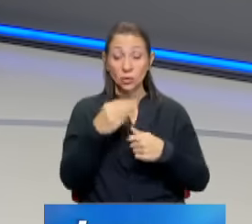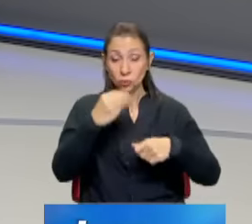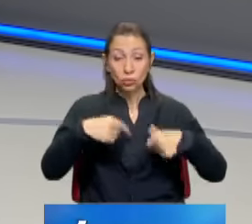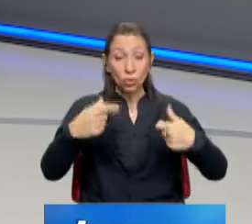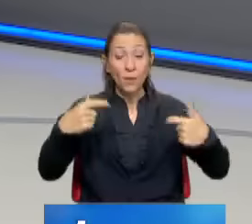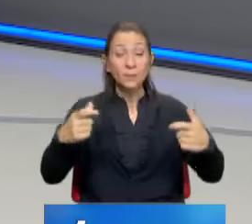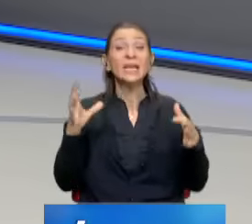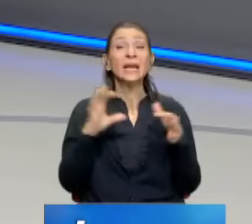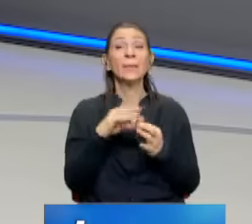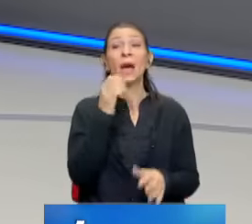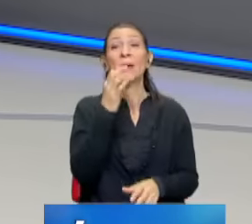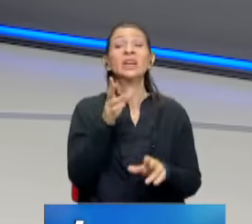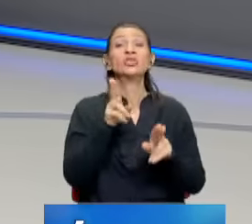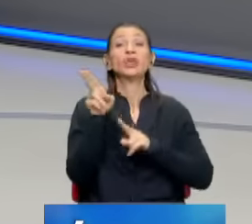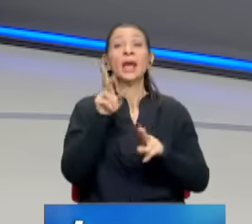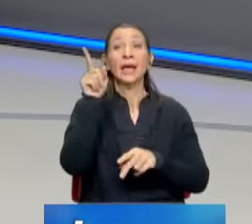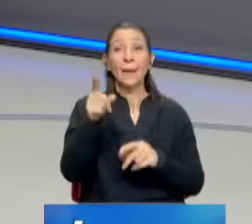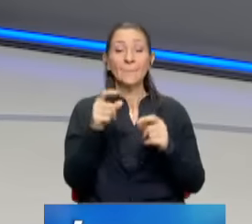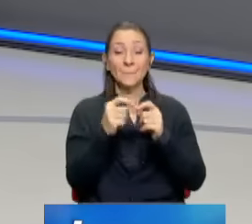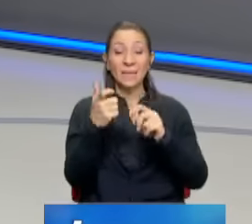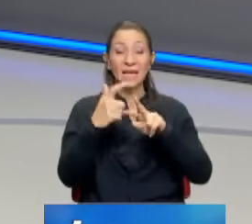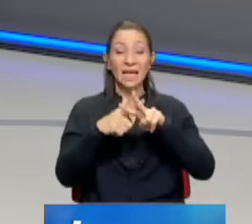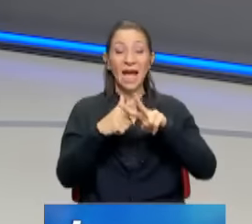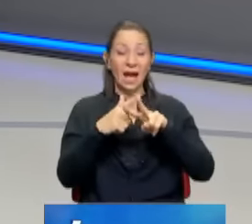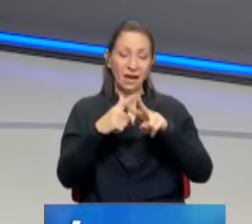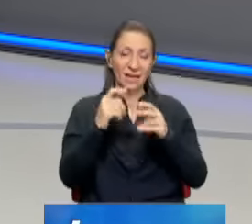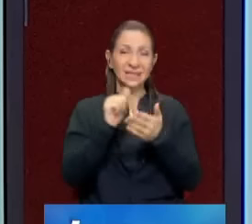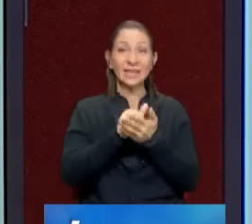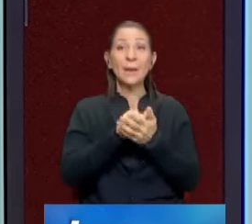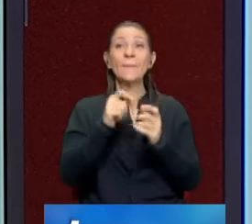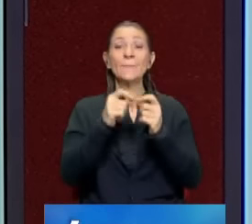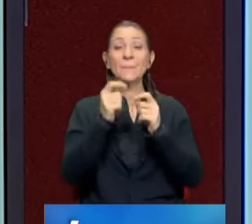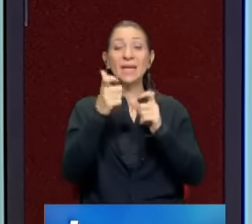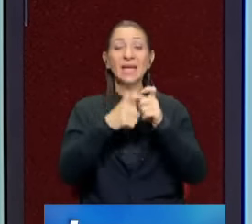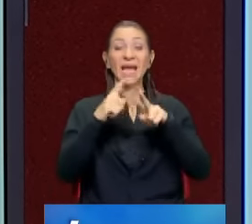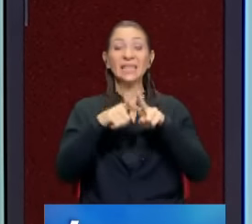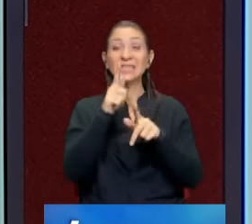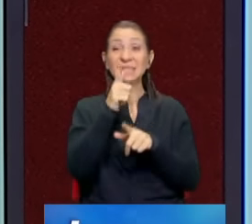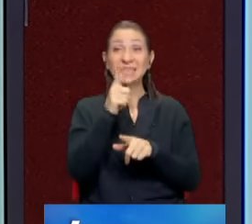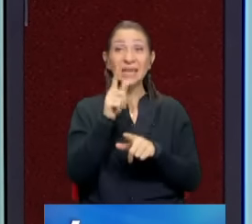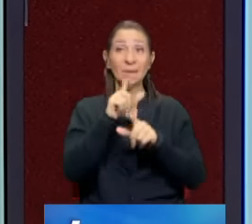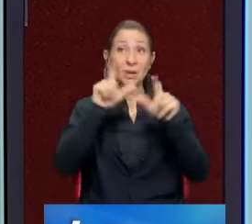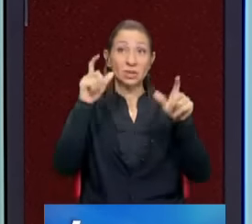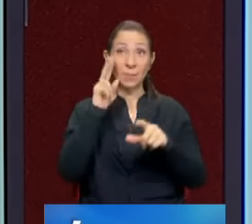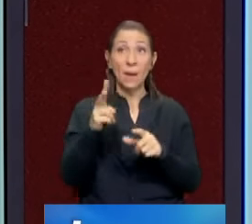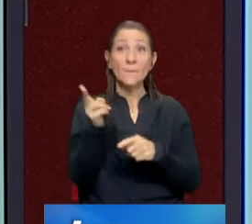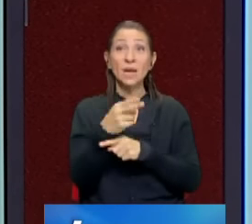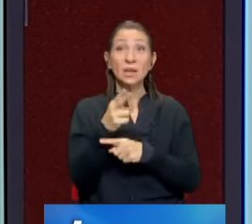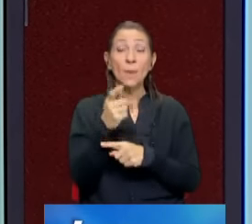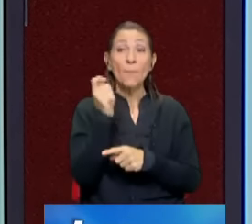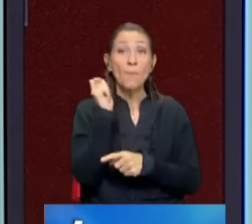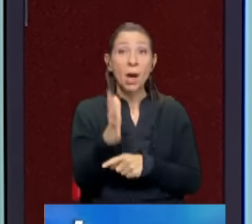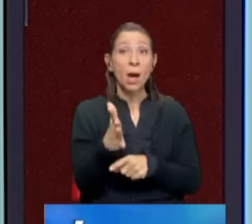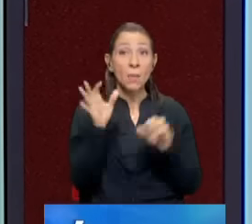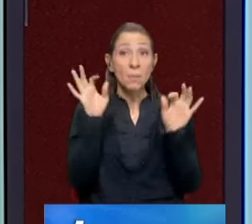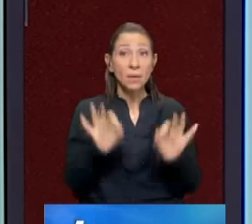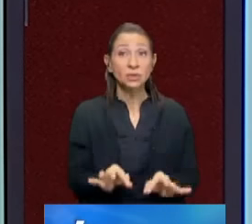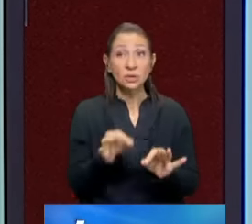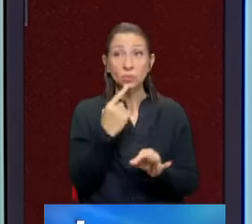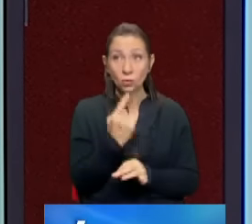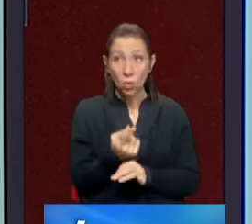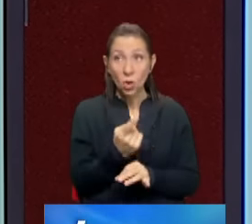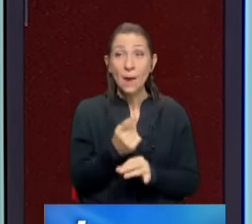soframızla ilgili bir haber var. Çanakkale'nin Biga gazetesinden, Biga'nın sesi manşetinden bakacağız şimdi. Balık fiyatları el yakıyor